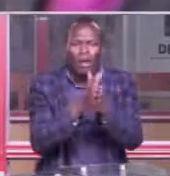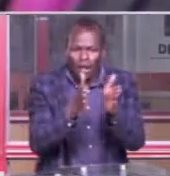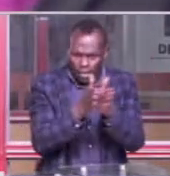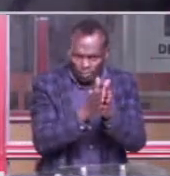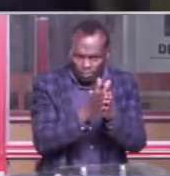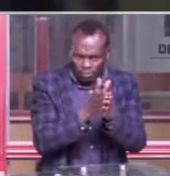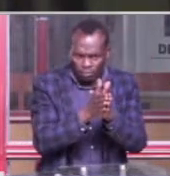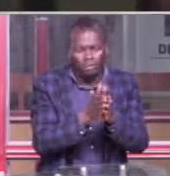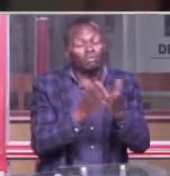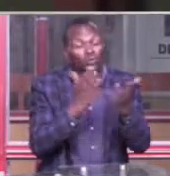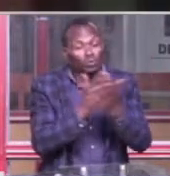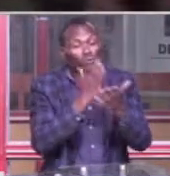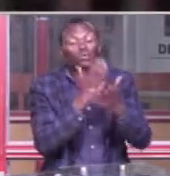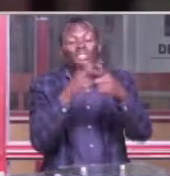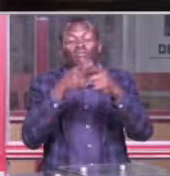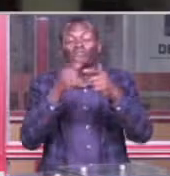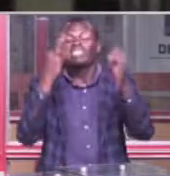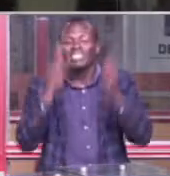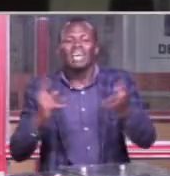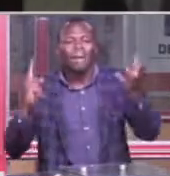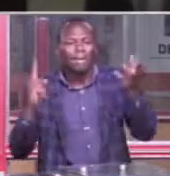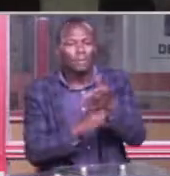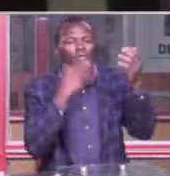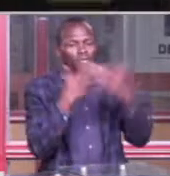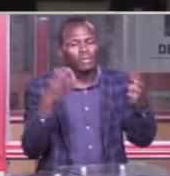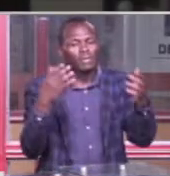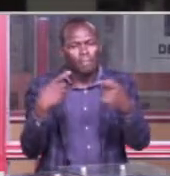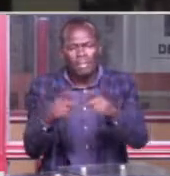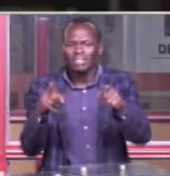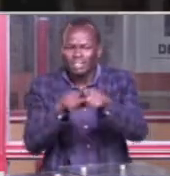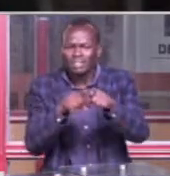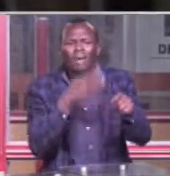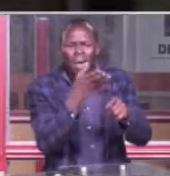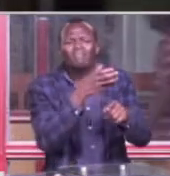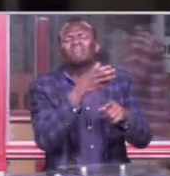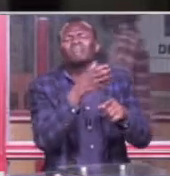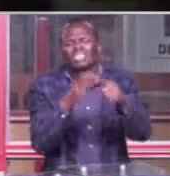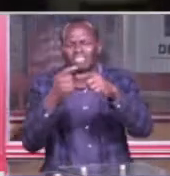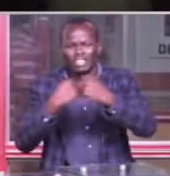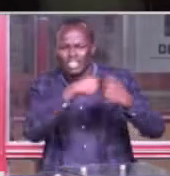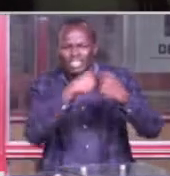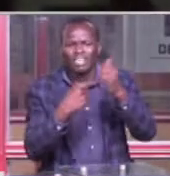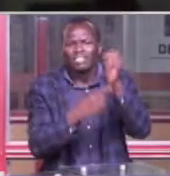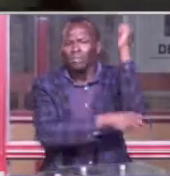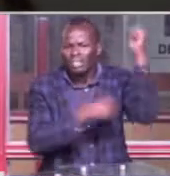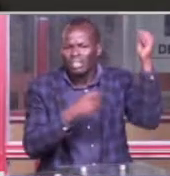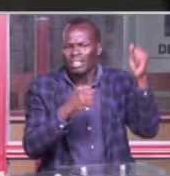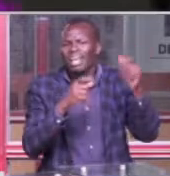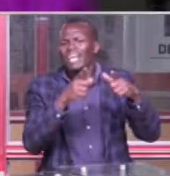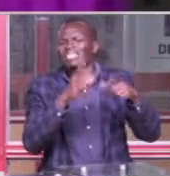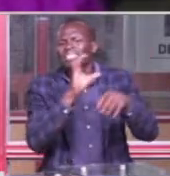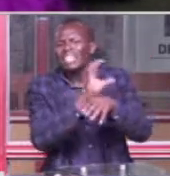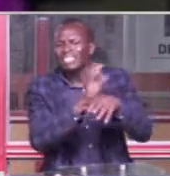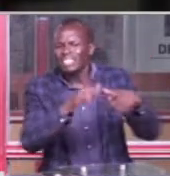tosobola kubuusa maaso kusomezebwa kanisa kwe yayitamu ng'okubba ettaka lyayo ssaako ebintu ebirala. Enfunda